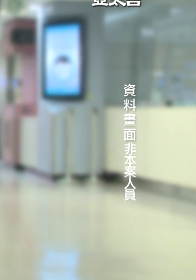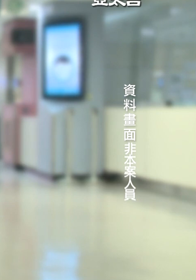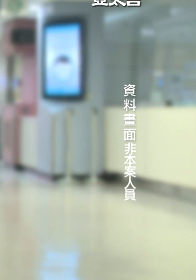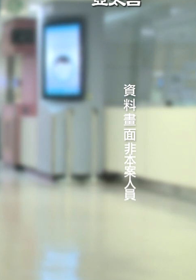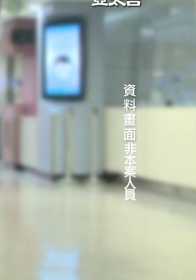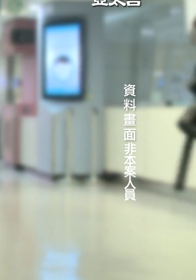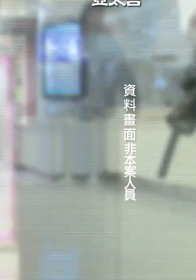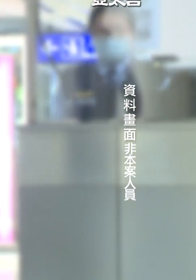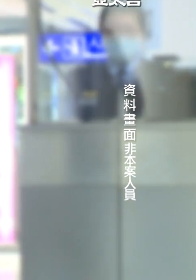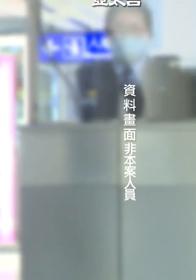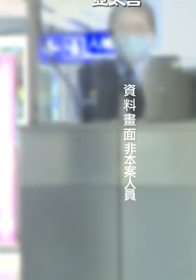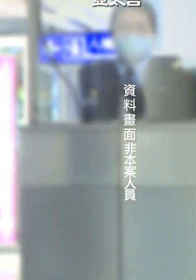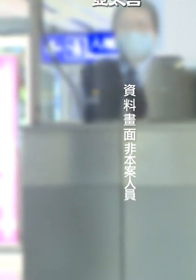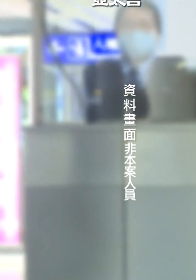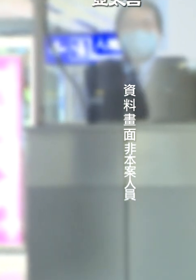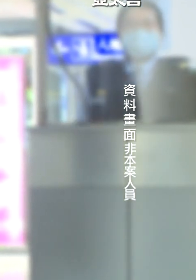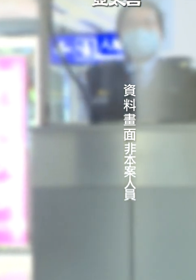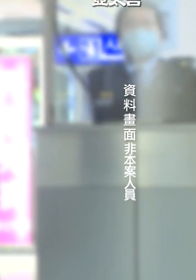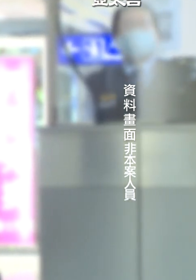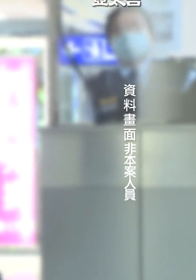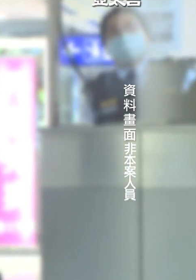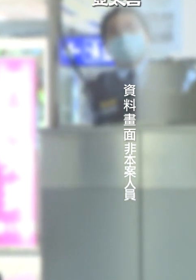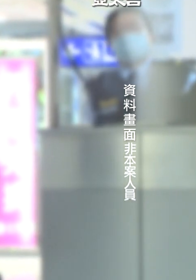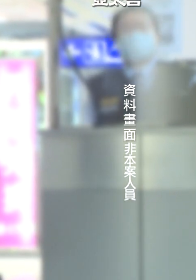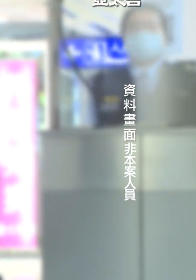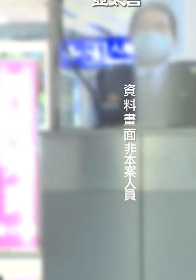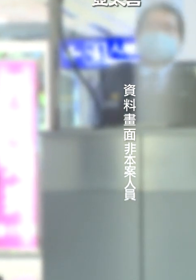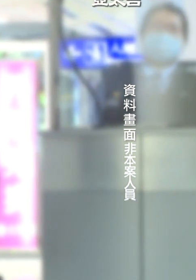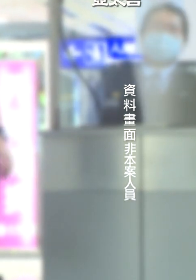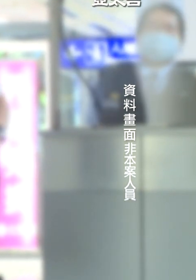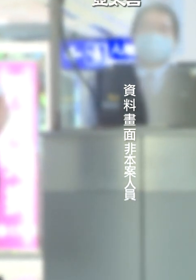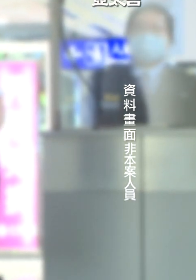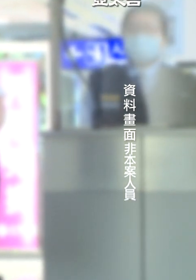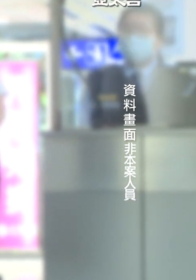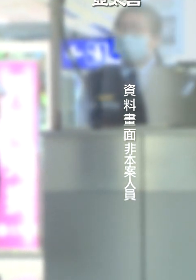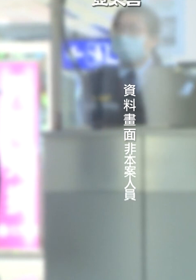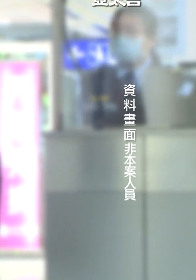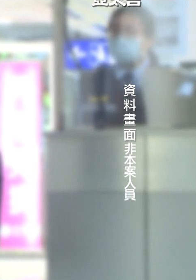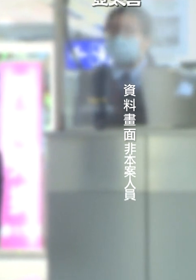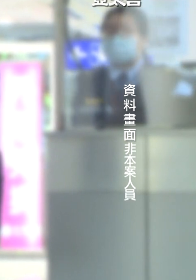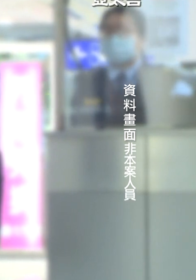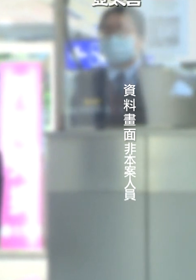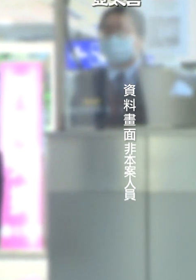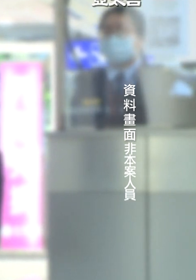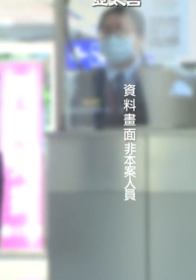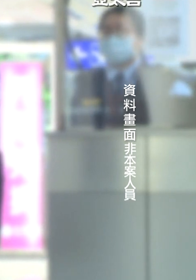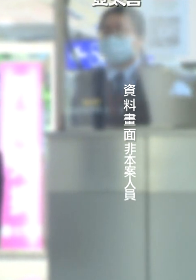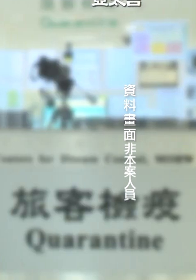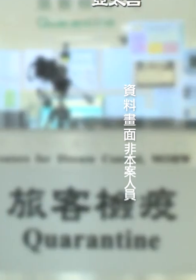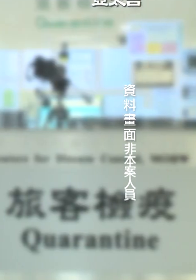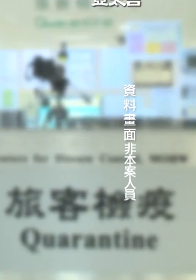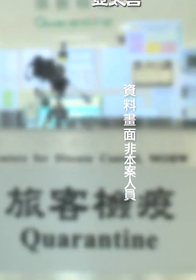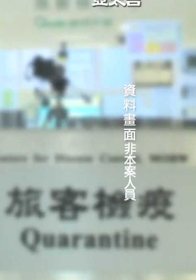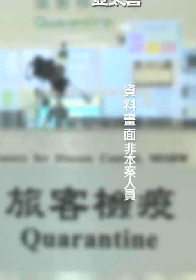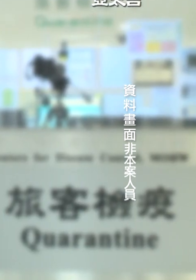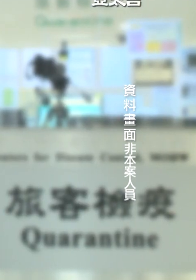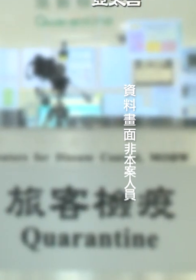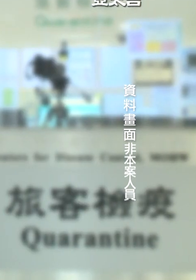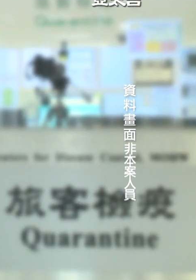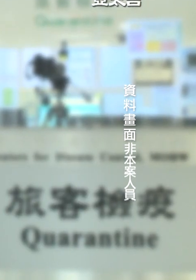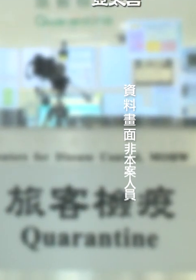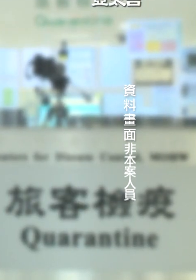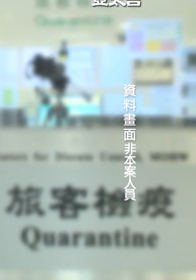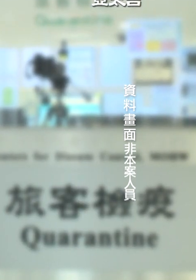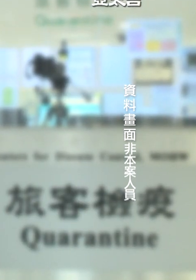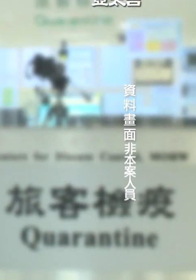裁检确诊。按1105，15号居家检疫期满后，19号出现食欲不振，25号召回裁检确